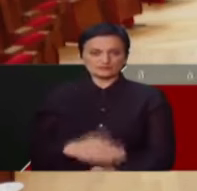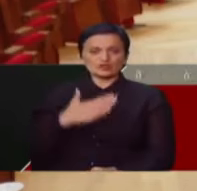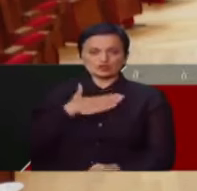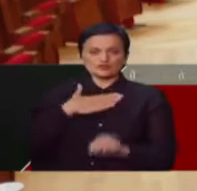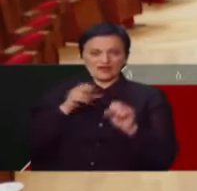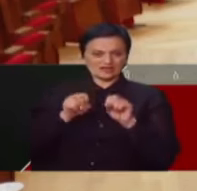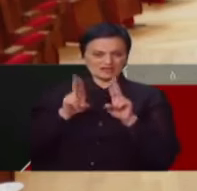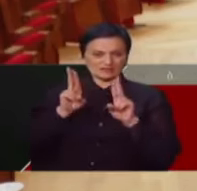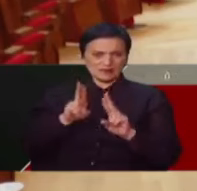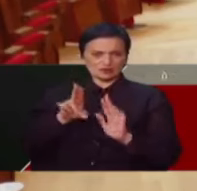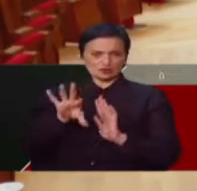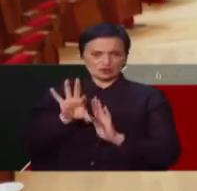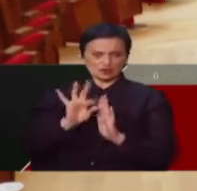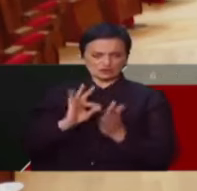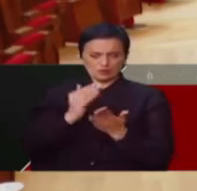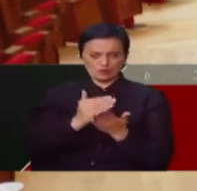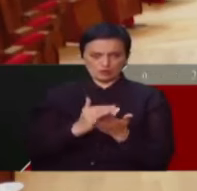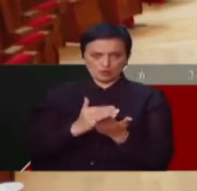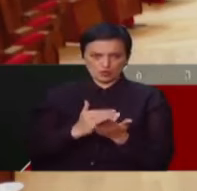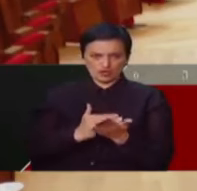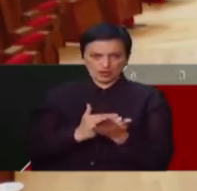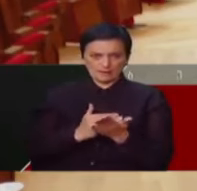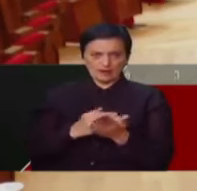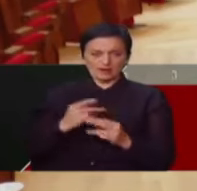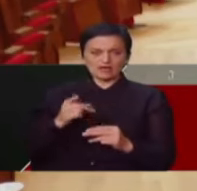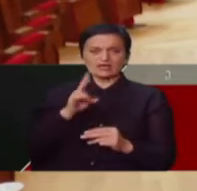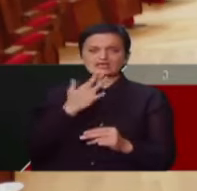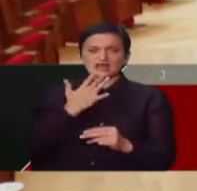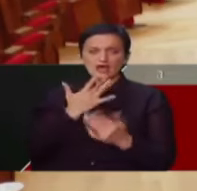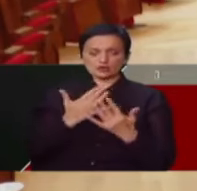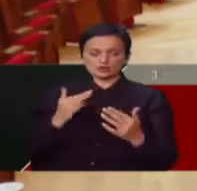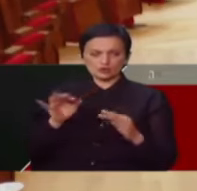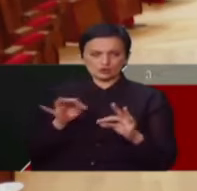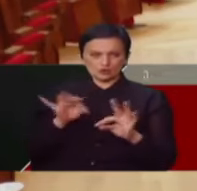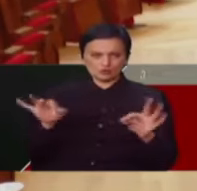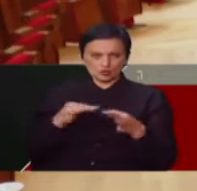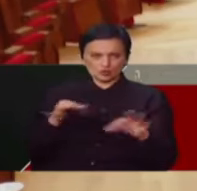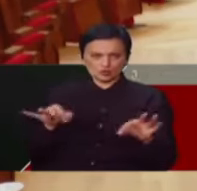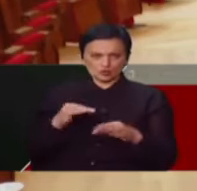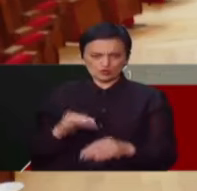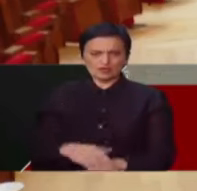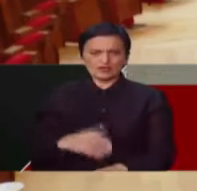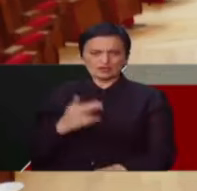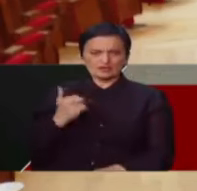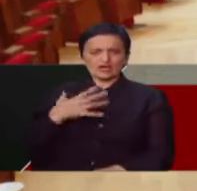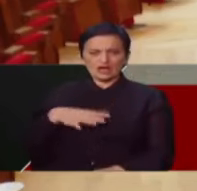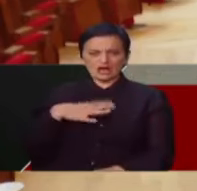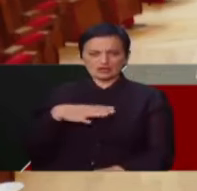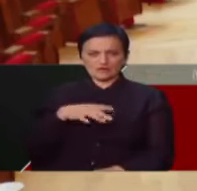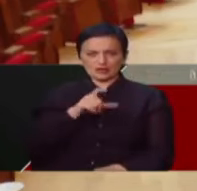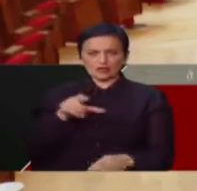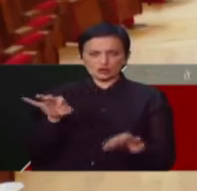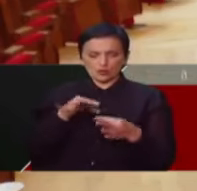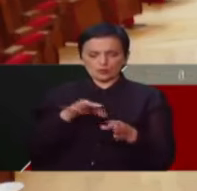культура грузинского народа. Мы знаем, что грузинский народ очень любит музыкальное искусство, вообще в целом искусство.